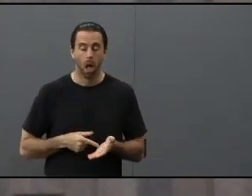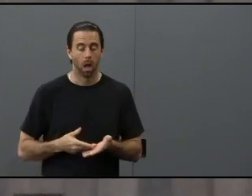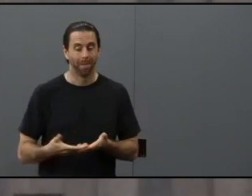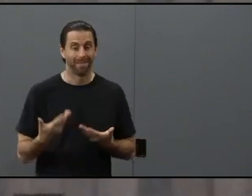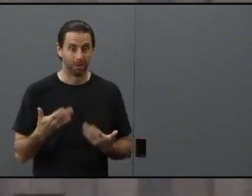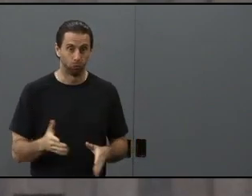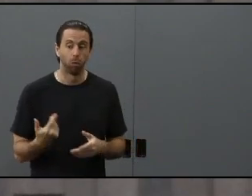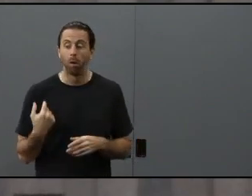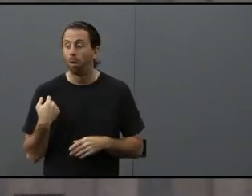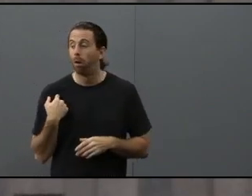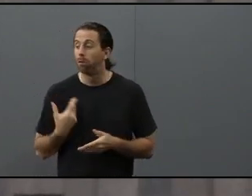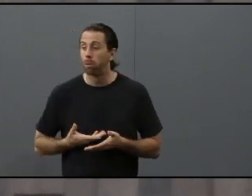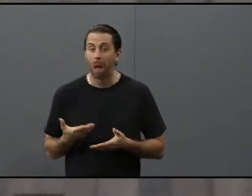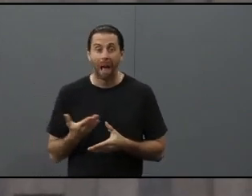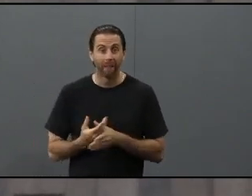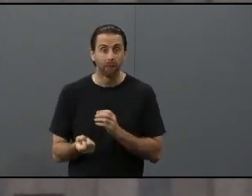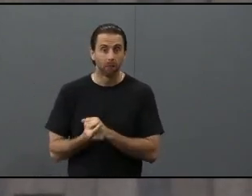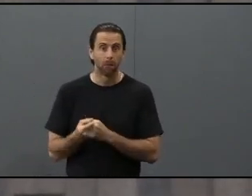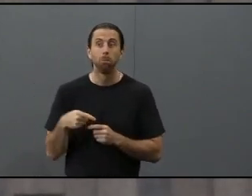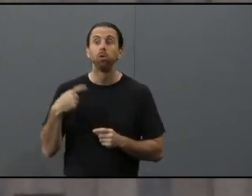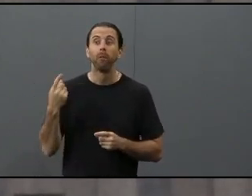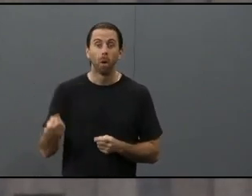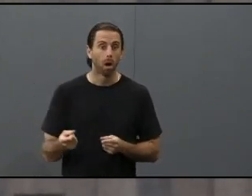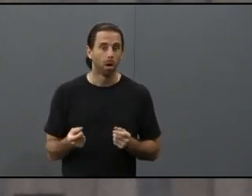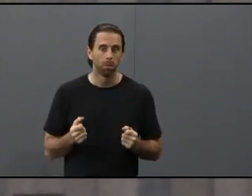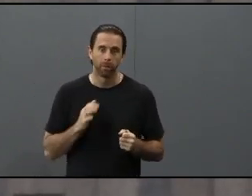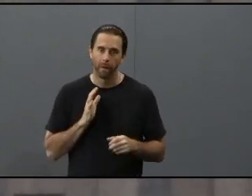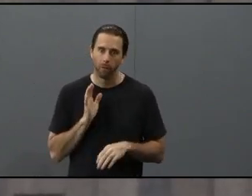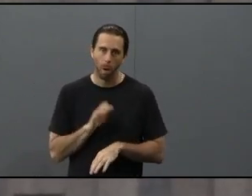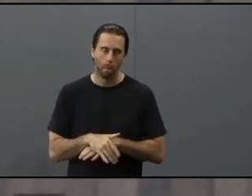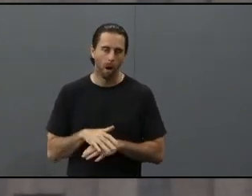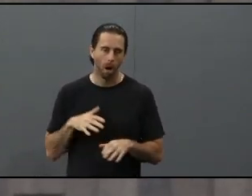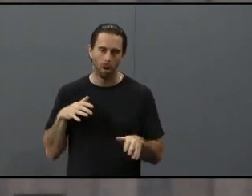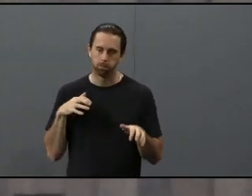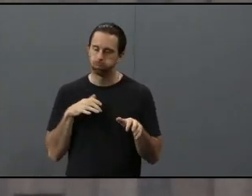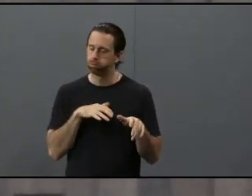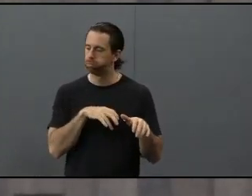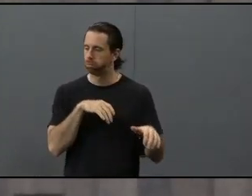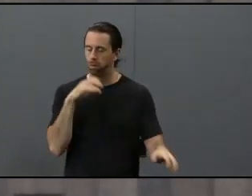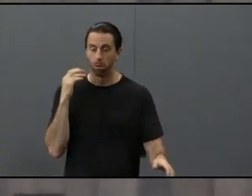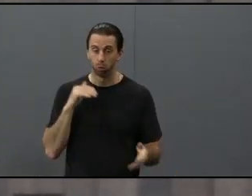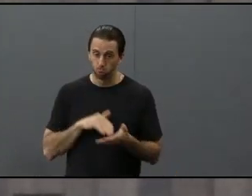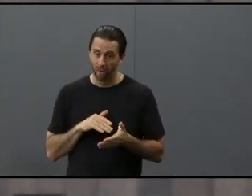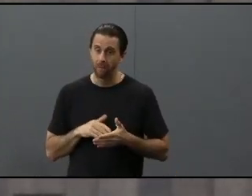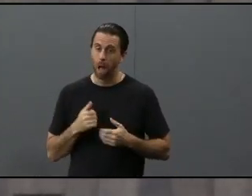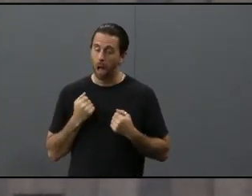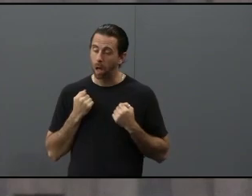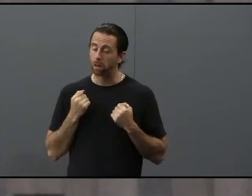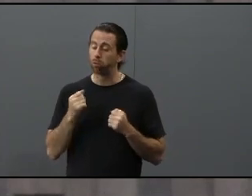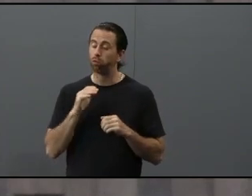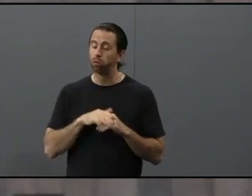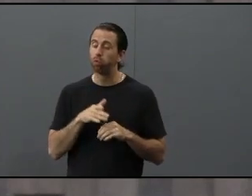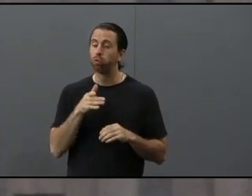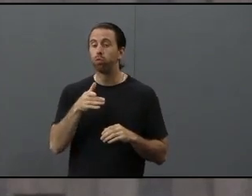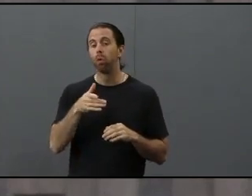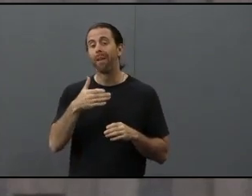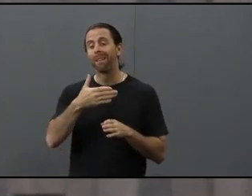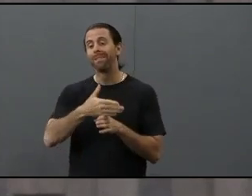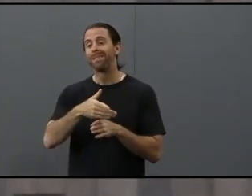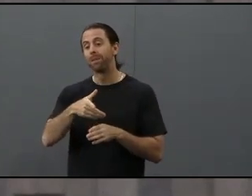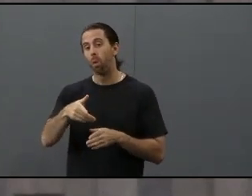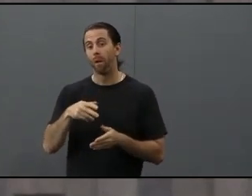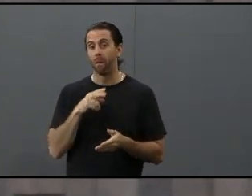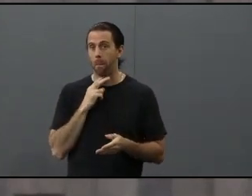très grave ce qui est arrivé cette semaine mais la prochaine fois il va avoir des morts je passe régulièrement sur cette intersection là je suis